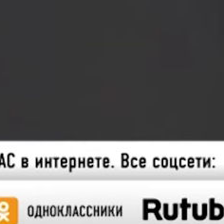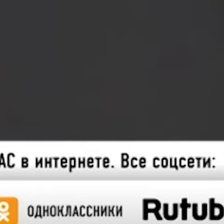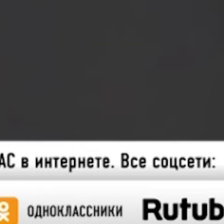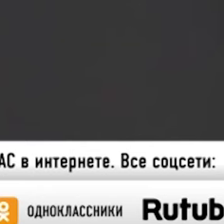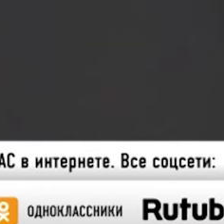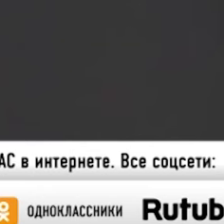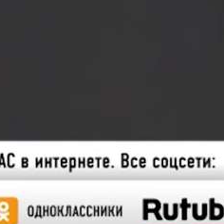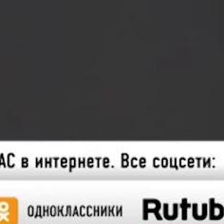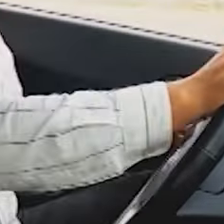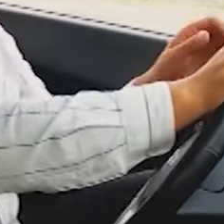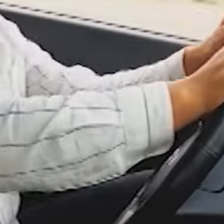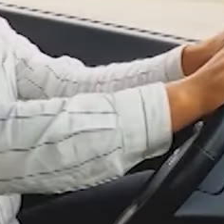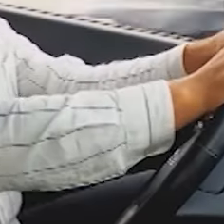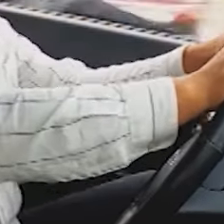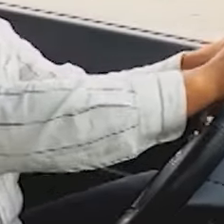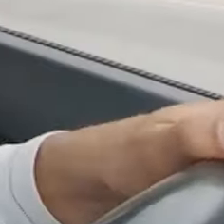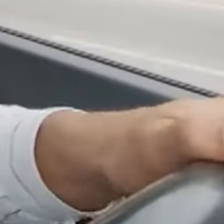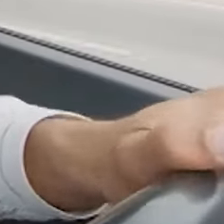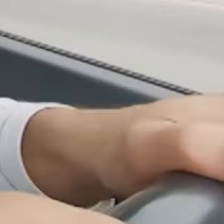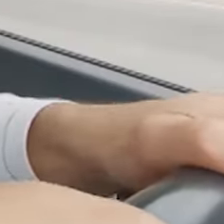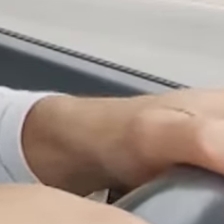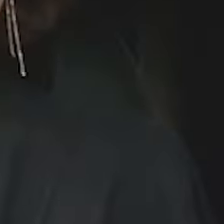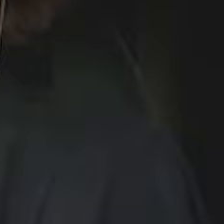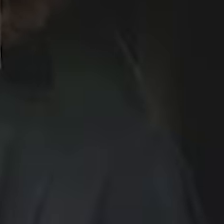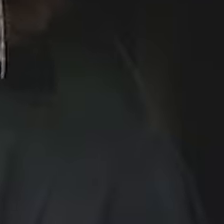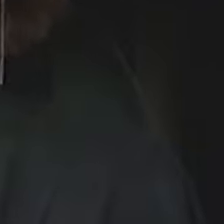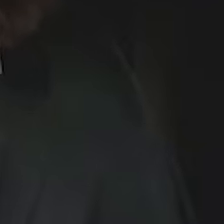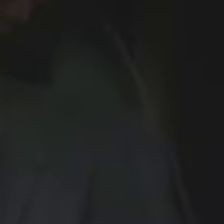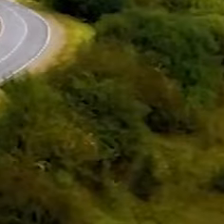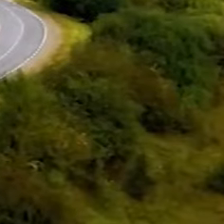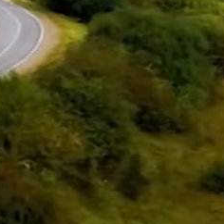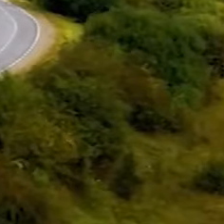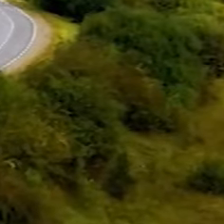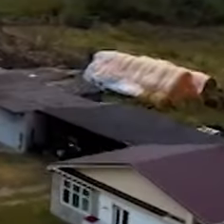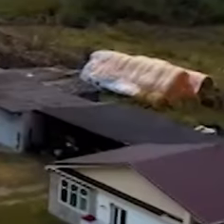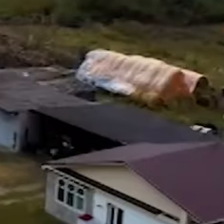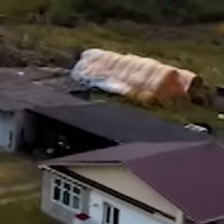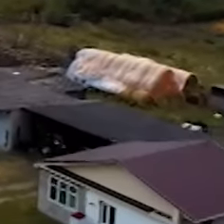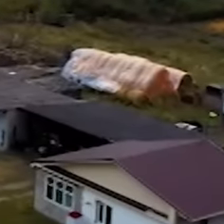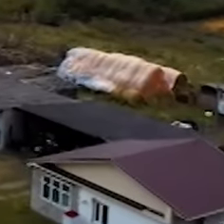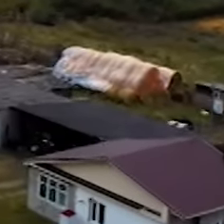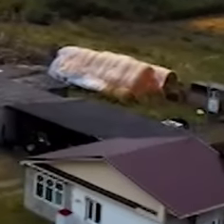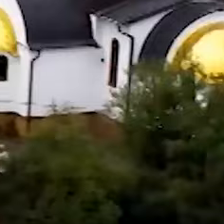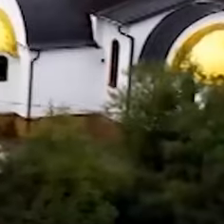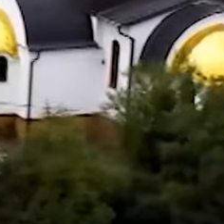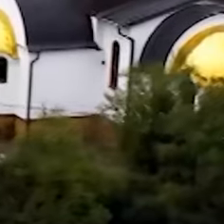«Бесогон». По воскресеньям. Мы, Михаил и Екатерина Башкатовы. Мы отправляемся в путешествие по православным